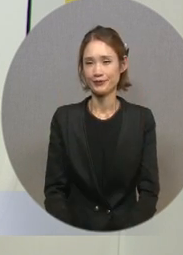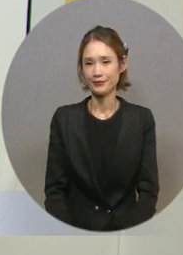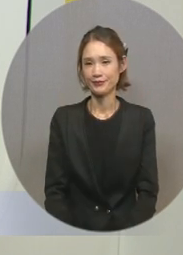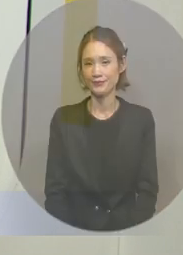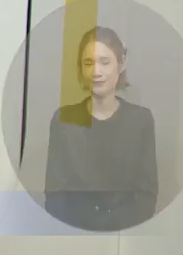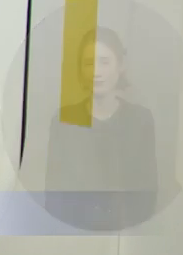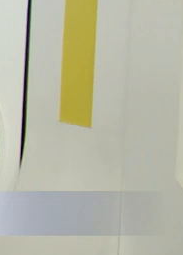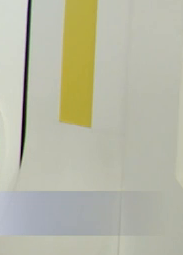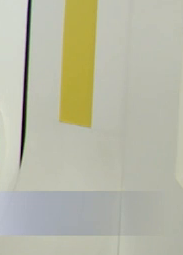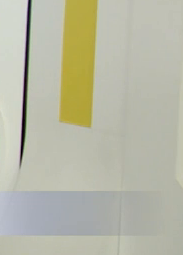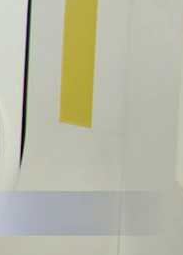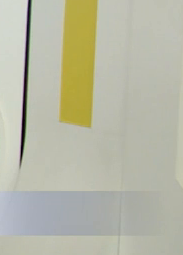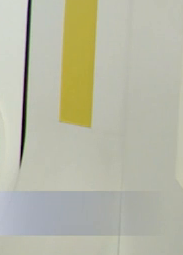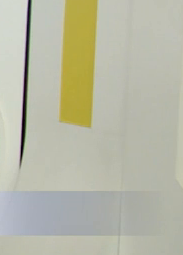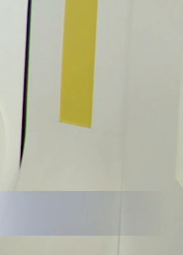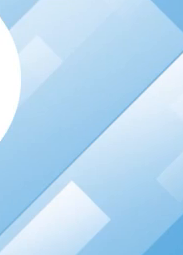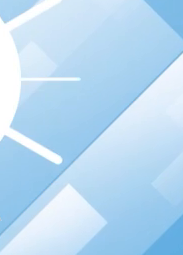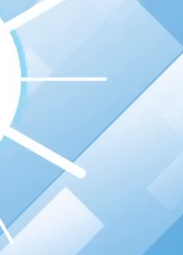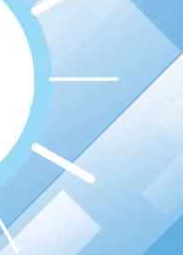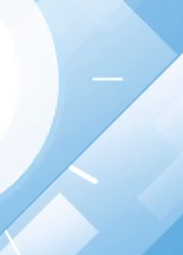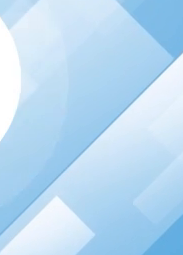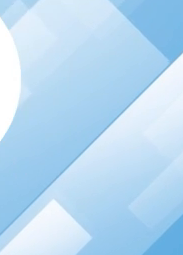있습니다 n